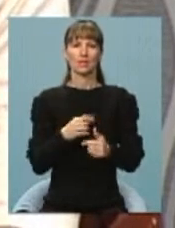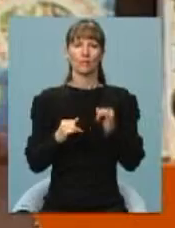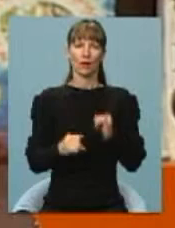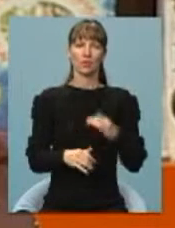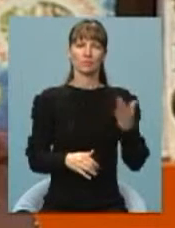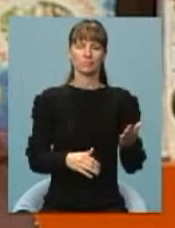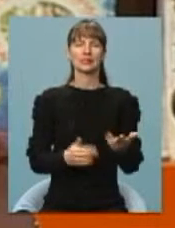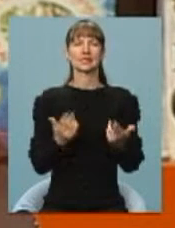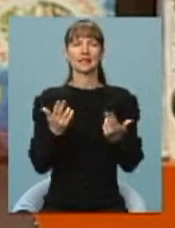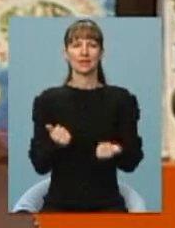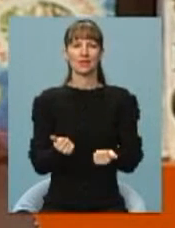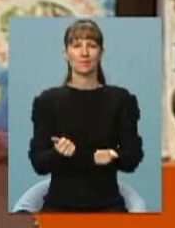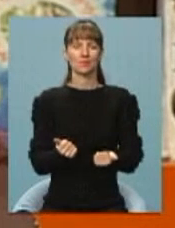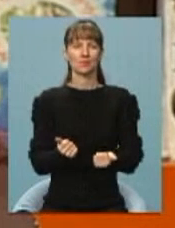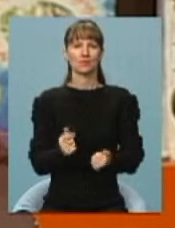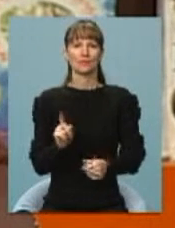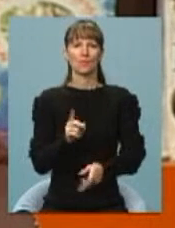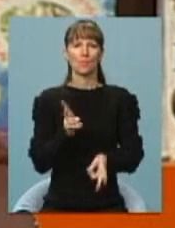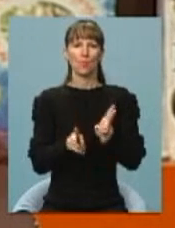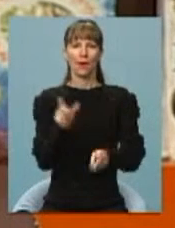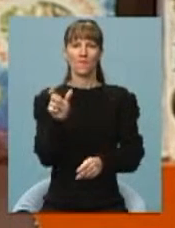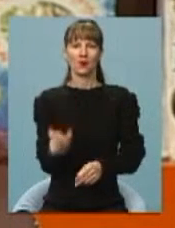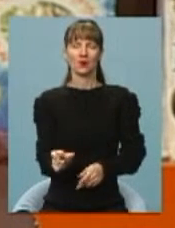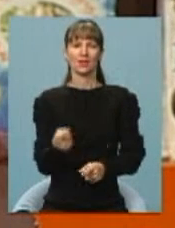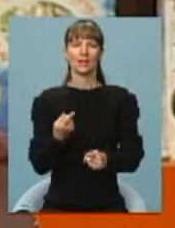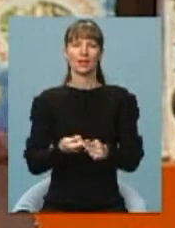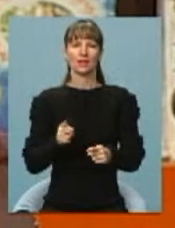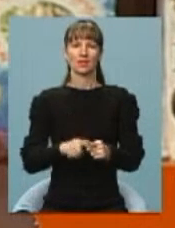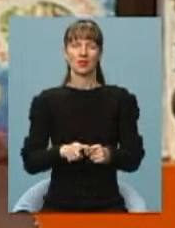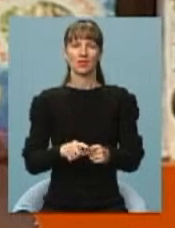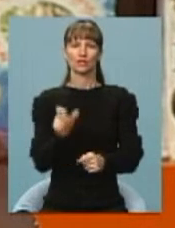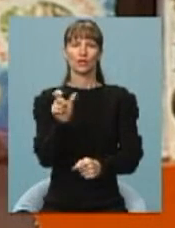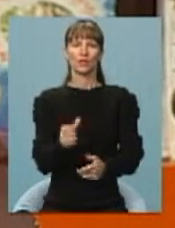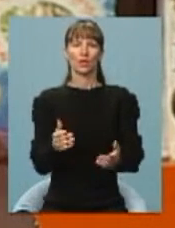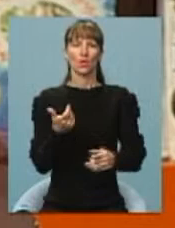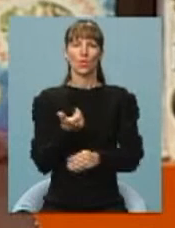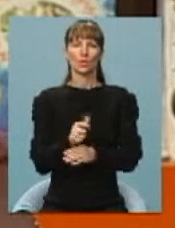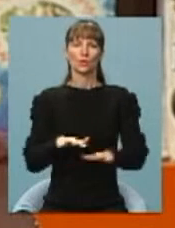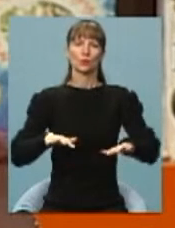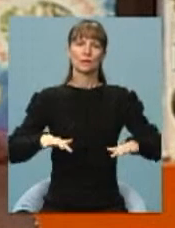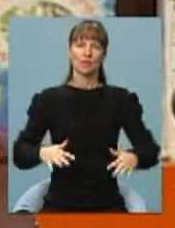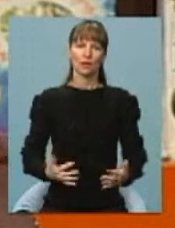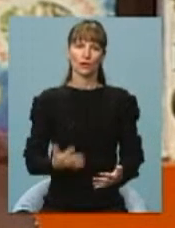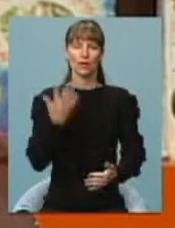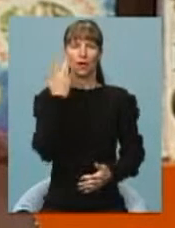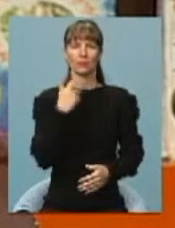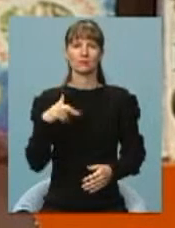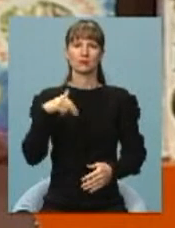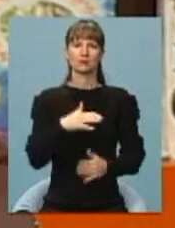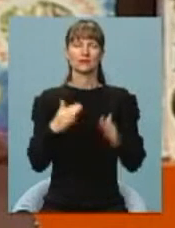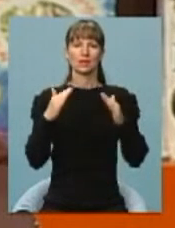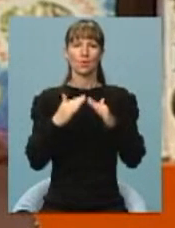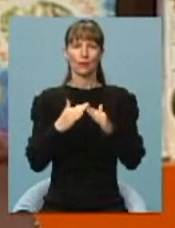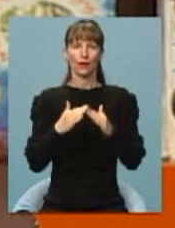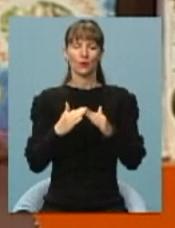да, потому что повар – это человек, он очень устает, когда приходит